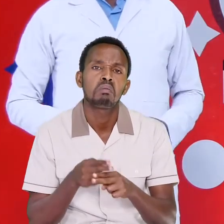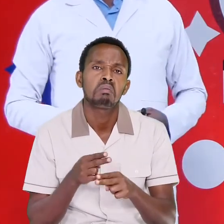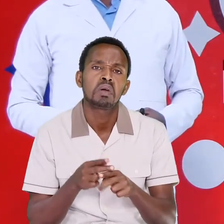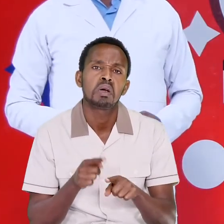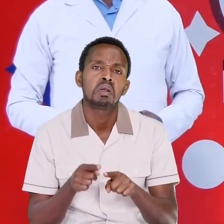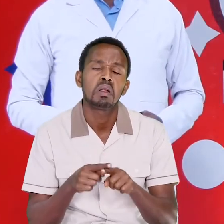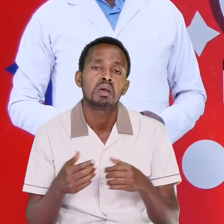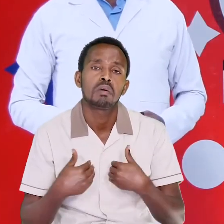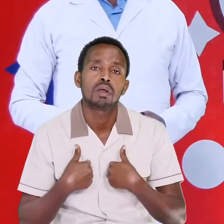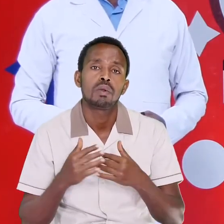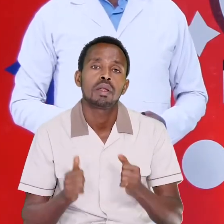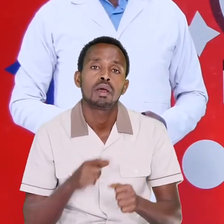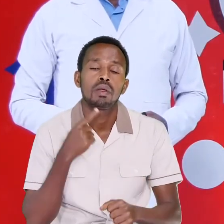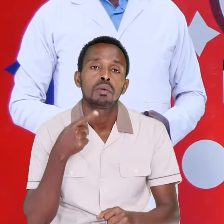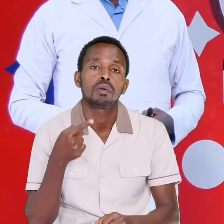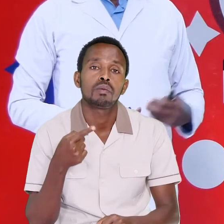qabaachuu danda'a jechuudha.